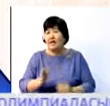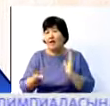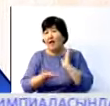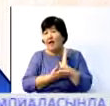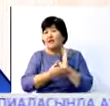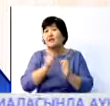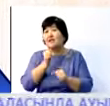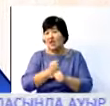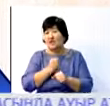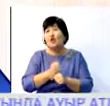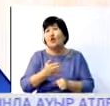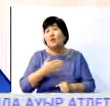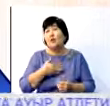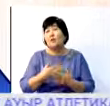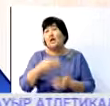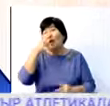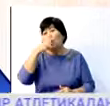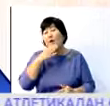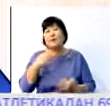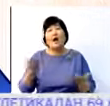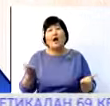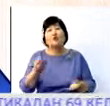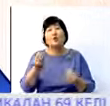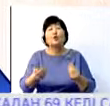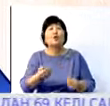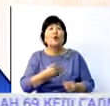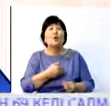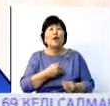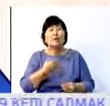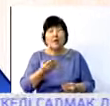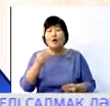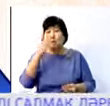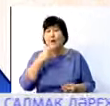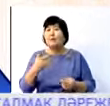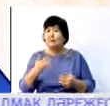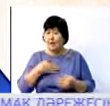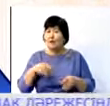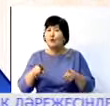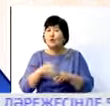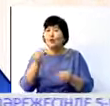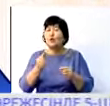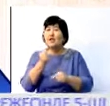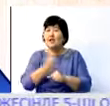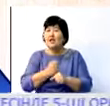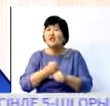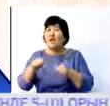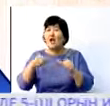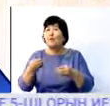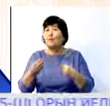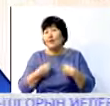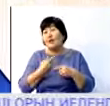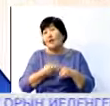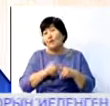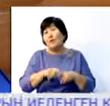ағаштардан жасалған. Мен мысалы папама қандай ойыншық ойнағым келеді, соны айтсам, маған папам осындай ойыншықтарды жасап береді. Мен